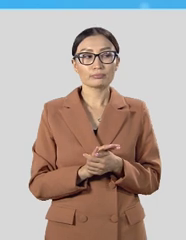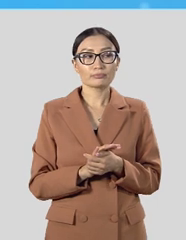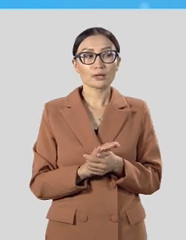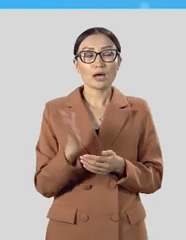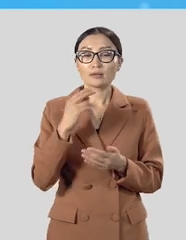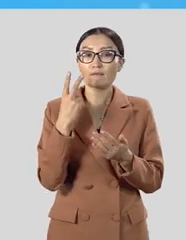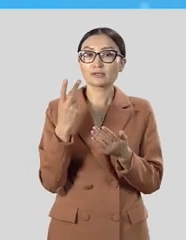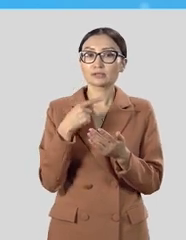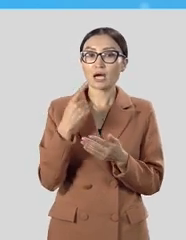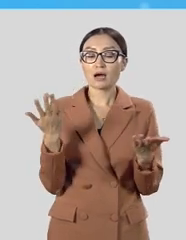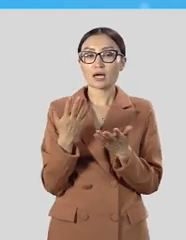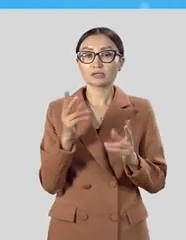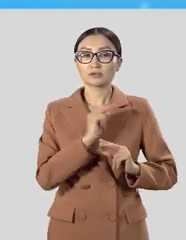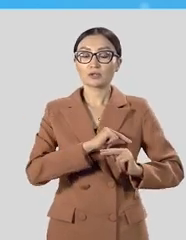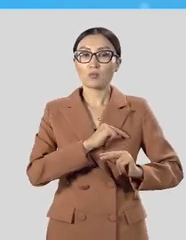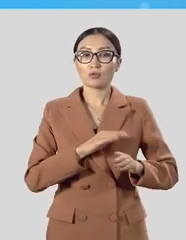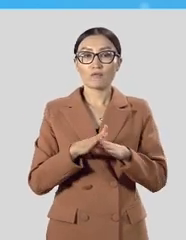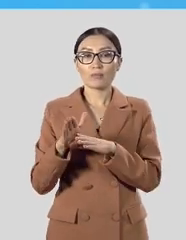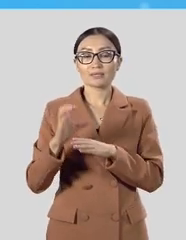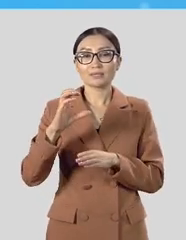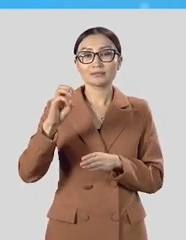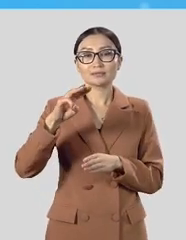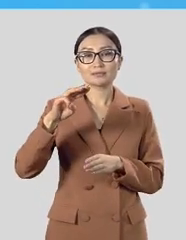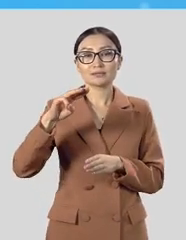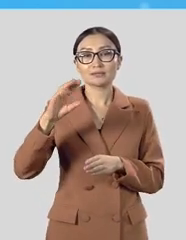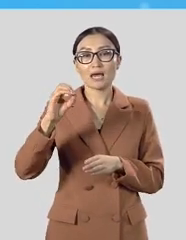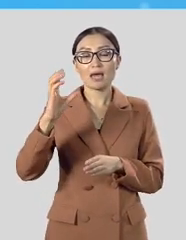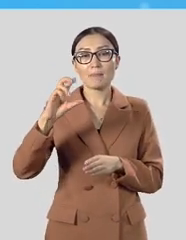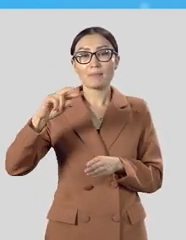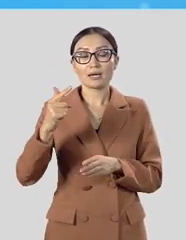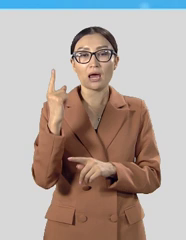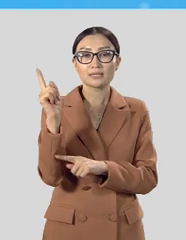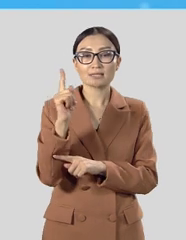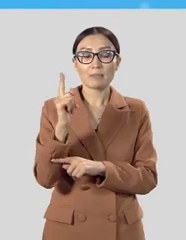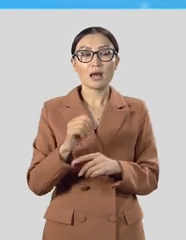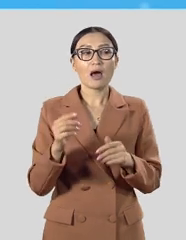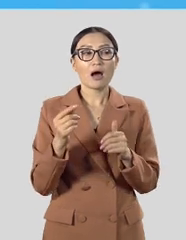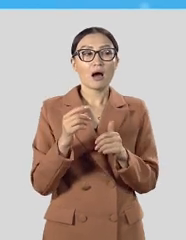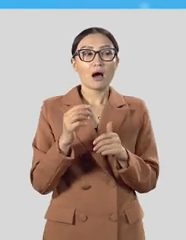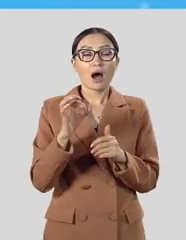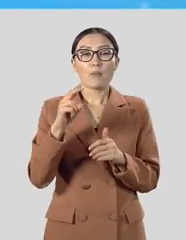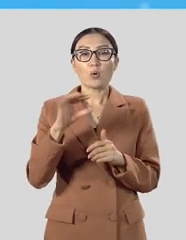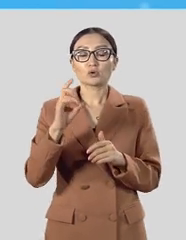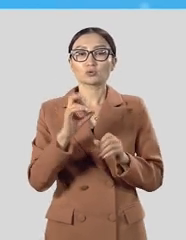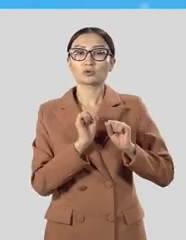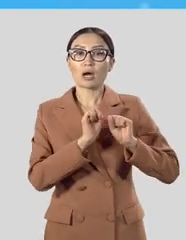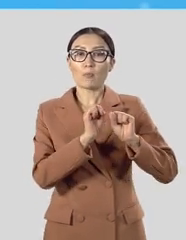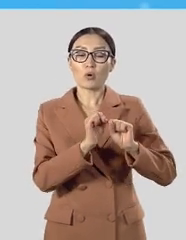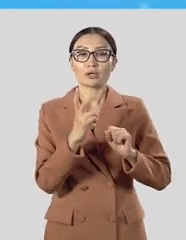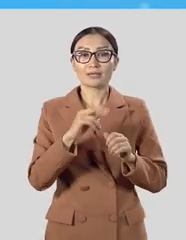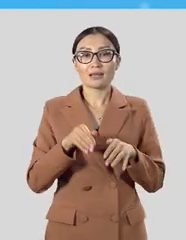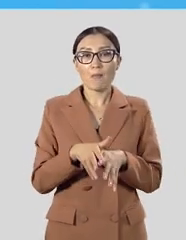Давайте скажем, какие функции выполняет стебель. Как вы думаете? Опорную функцию. Он является опорой для